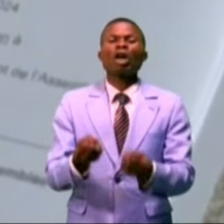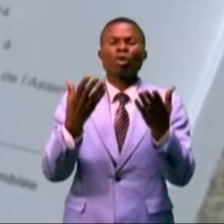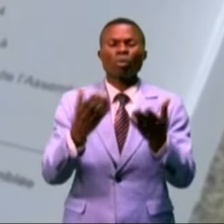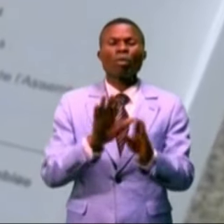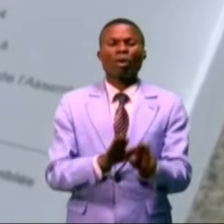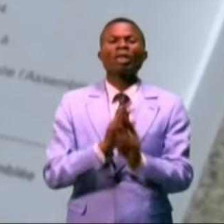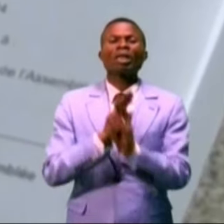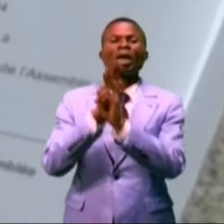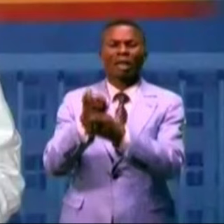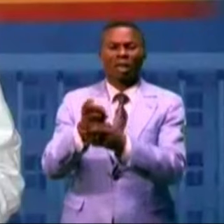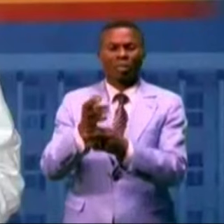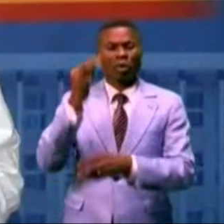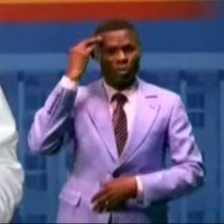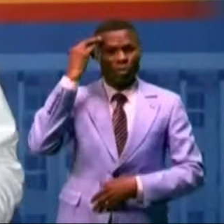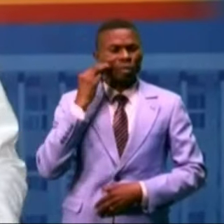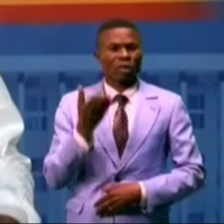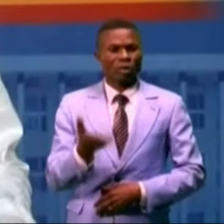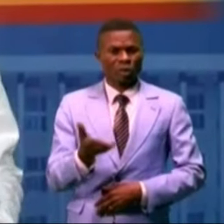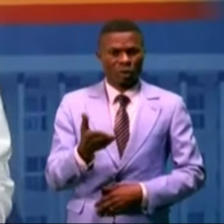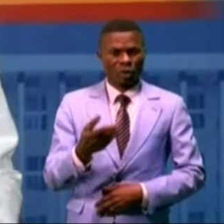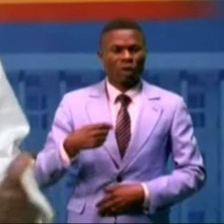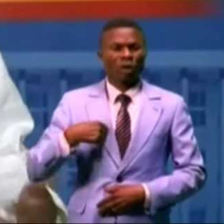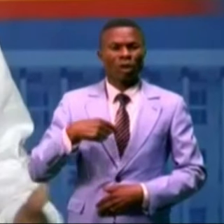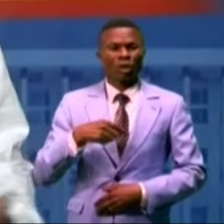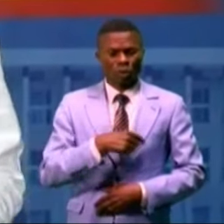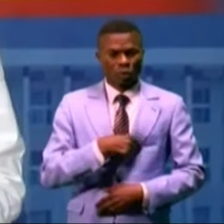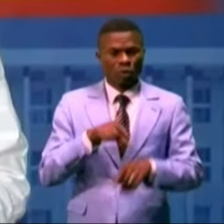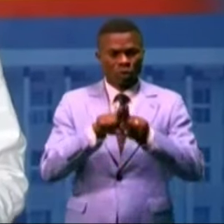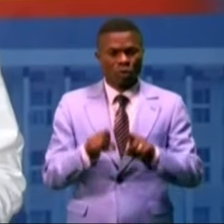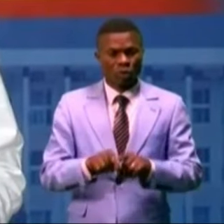réponse que nous allons à notre tour